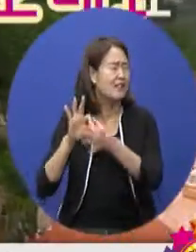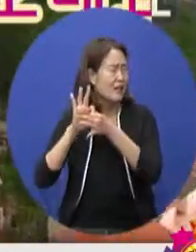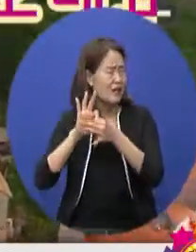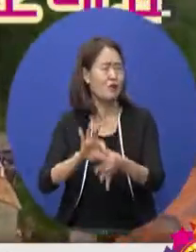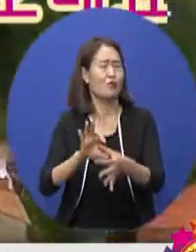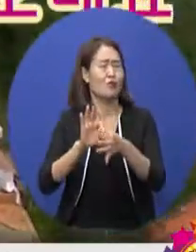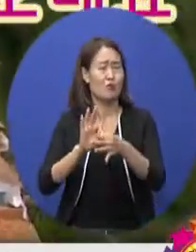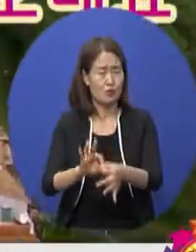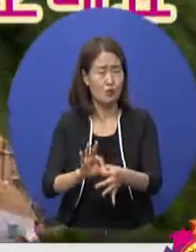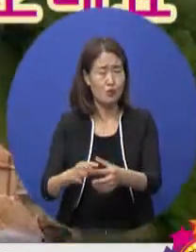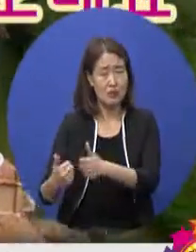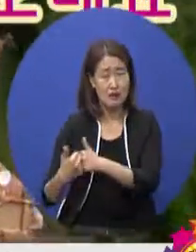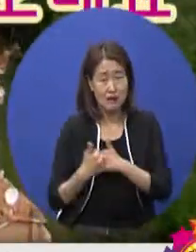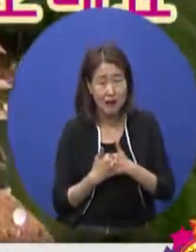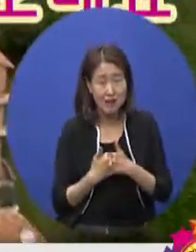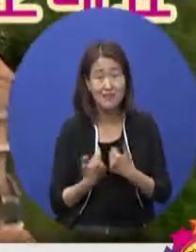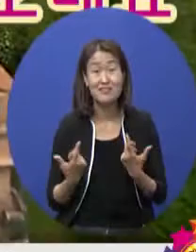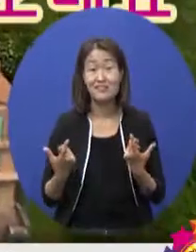따라오네요.